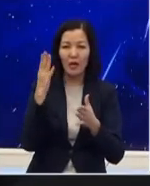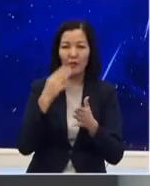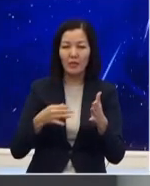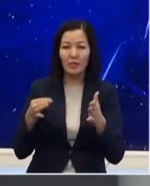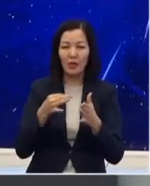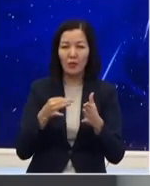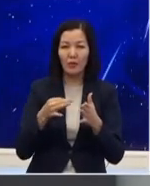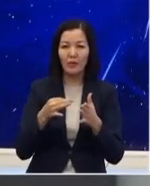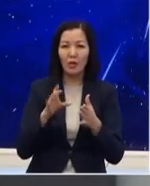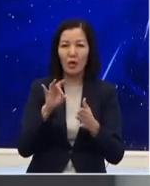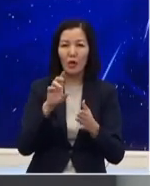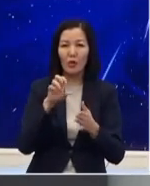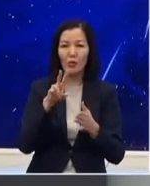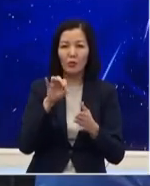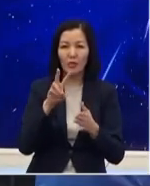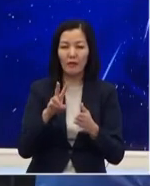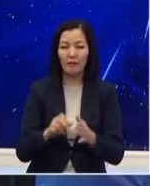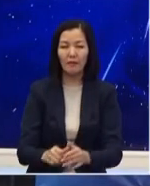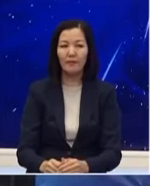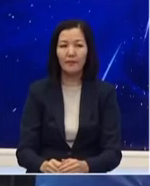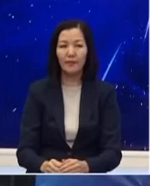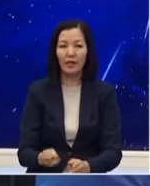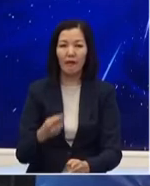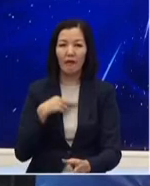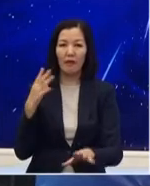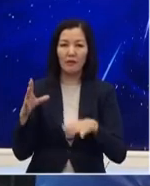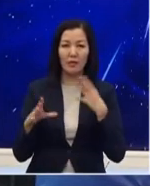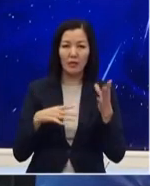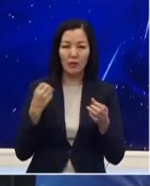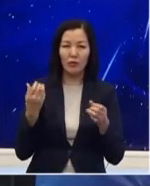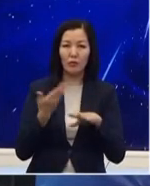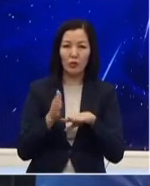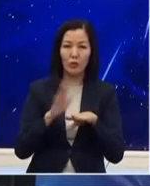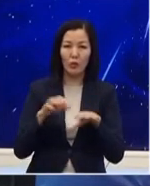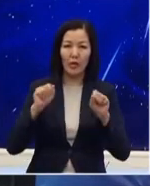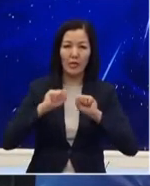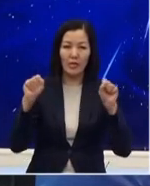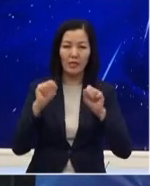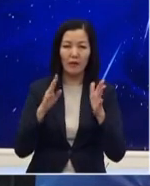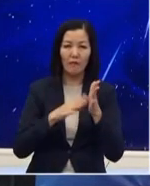области. Один из них – Руслан Амангельды. Я занимаюсь тяжелой атлетикой уже 8 лет.